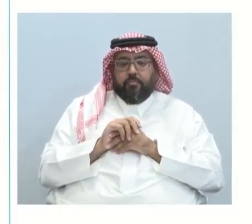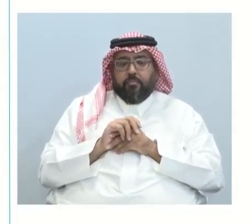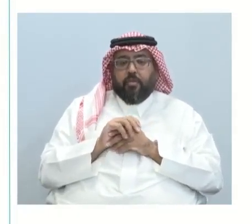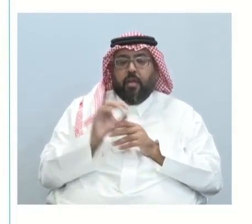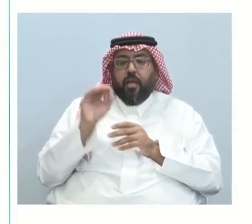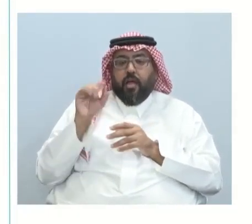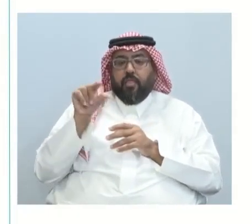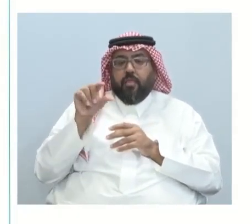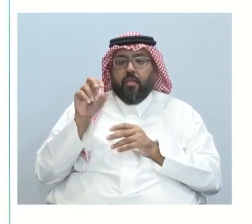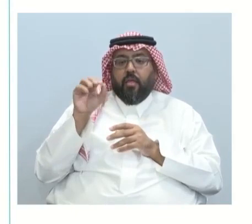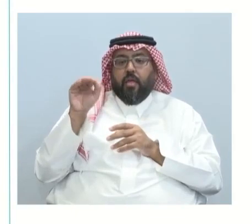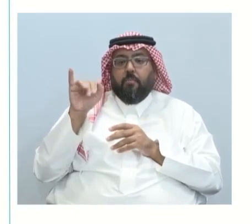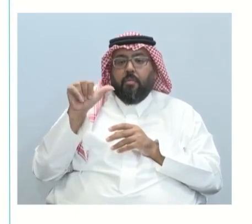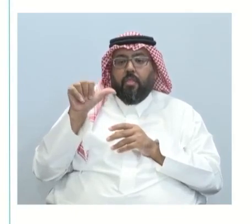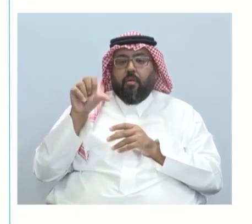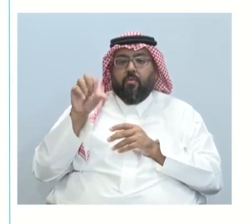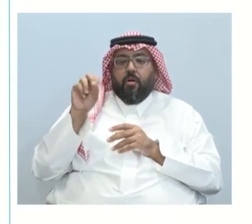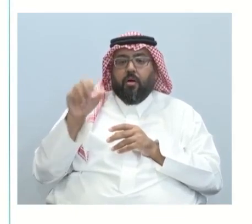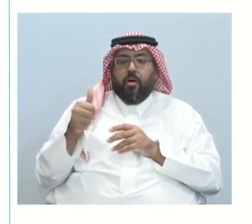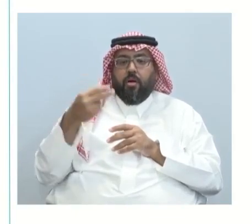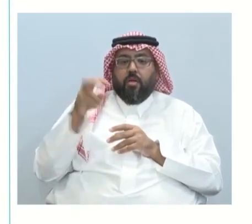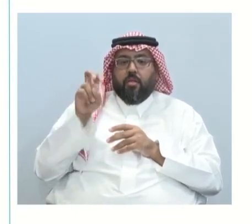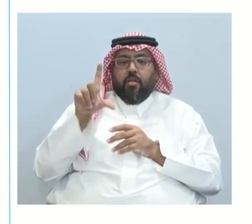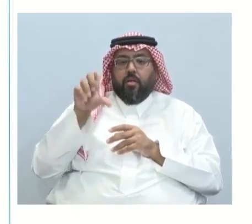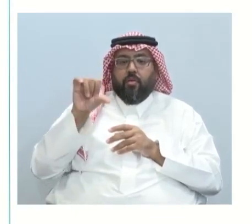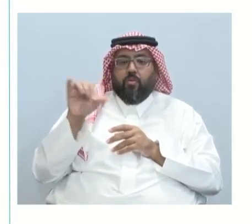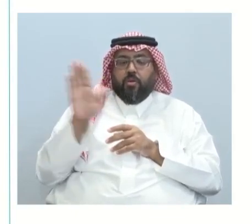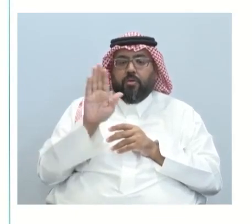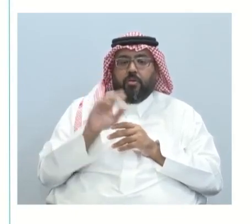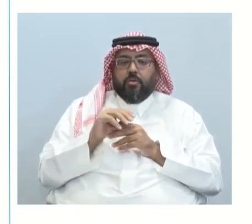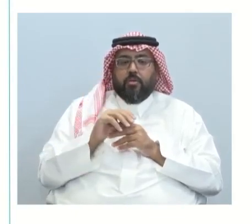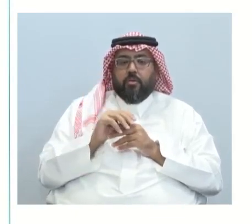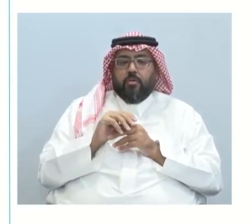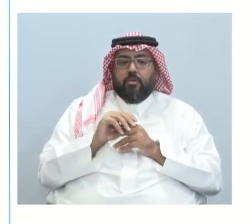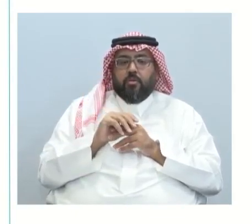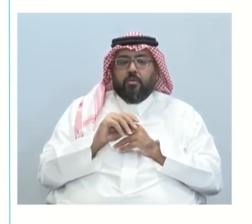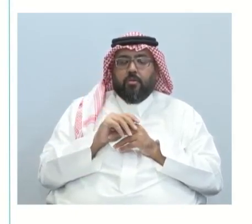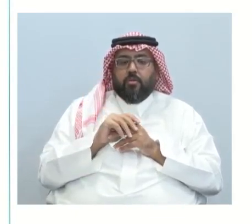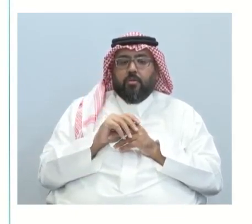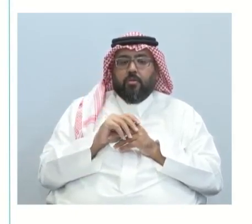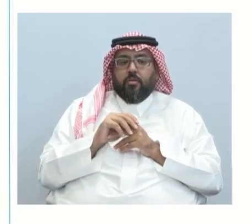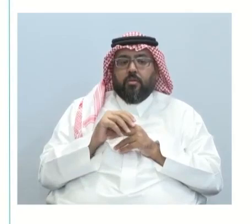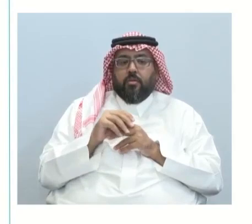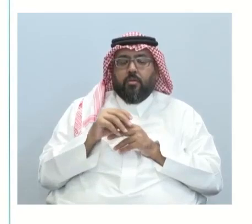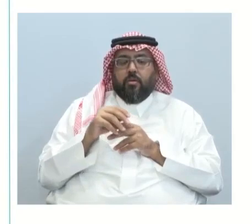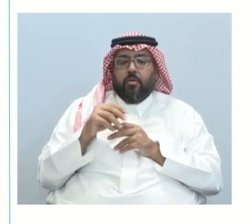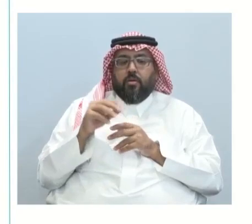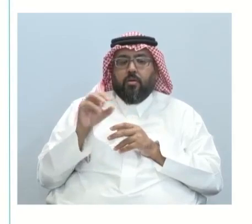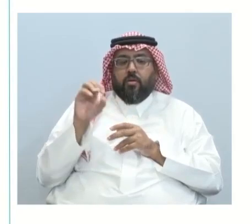حدد حمض وقاعده لوس هنا عندي الاوكسجين والكبريت الاكسجين